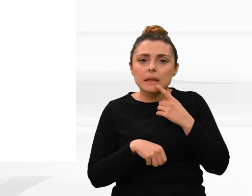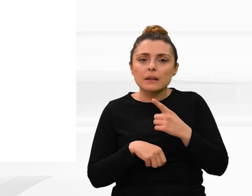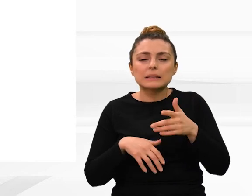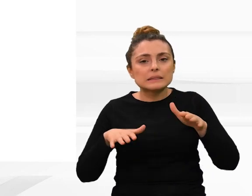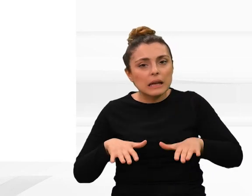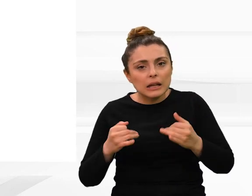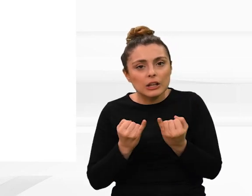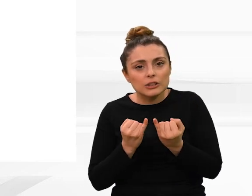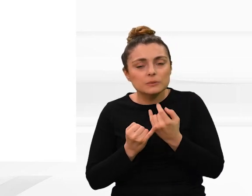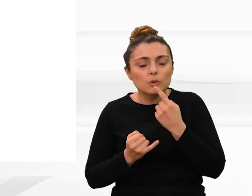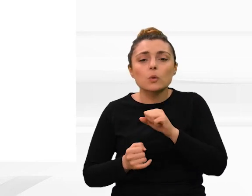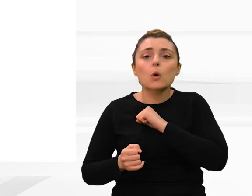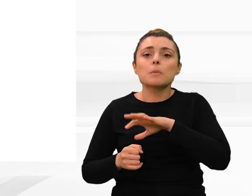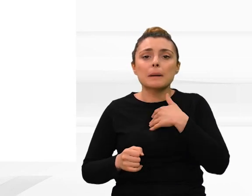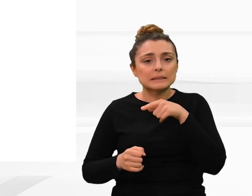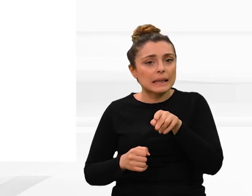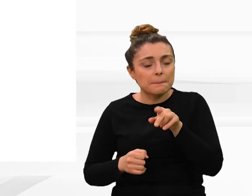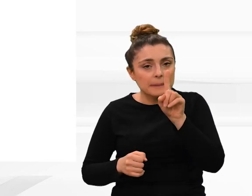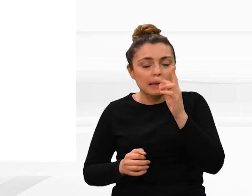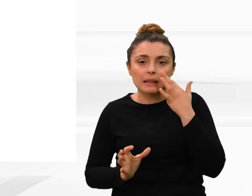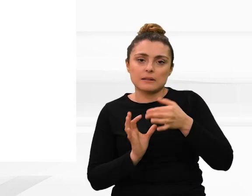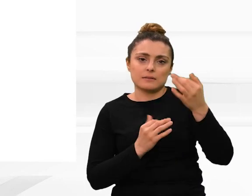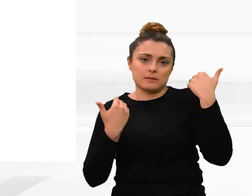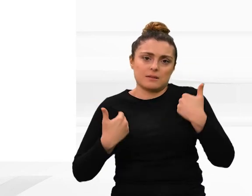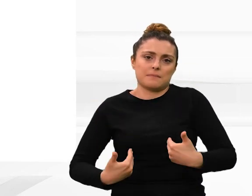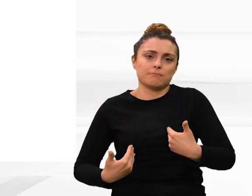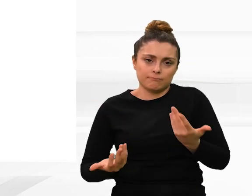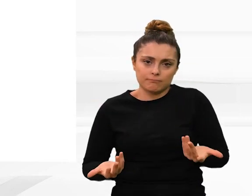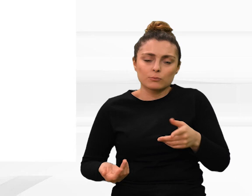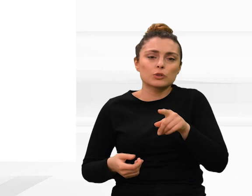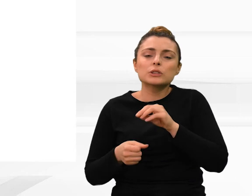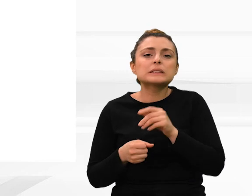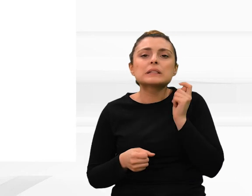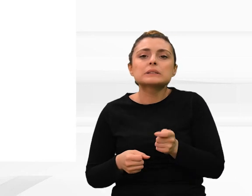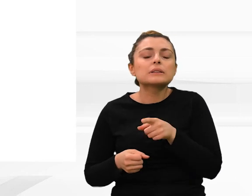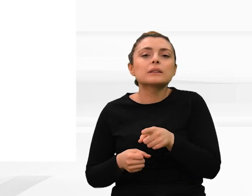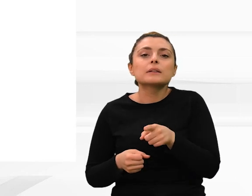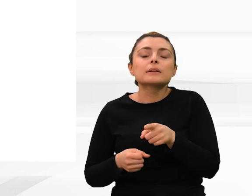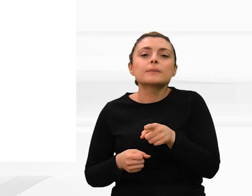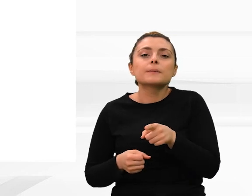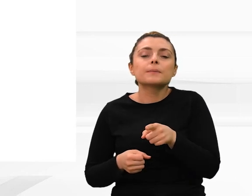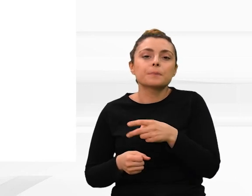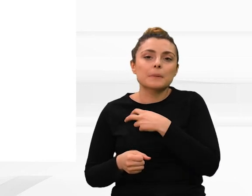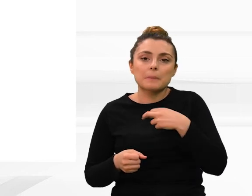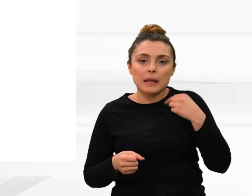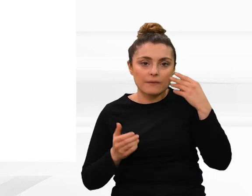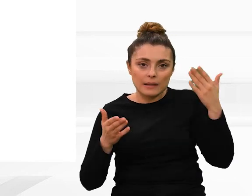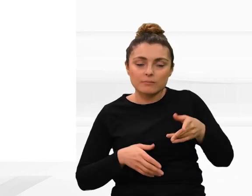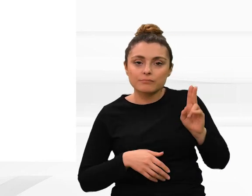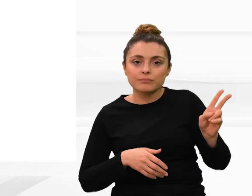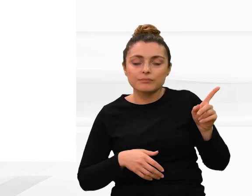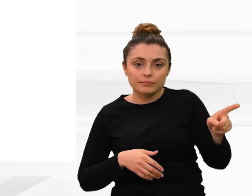sakin ol kardeşim diyor Korkma ben de senin gibi bir insanım değil mi burada aslında da Peygamber